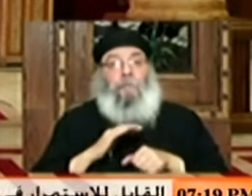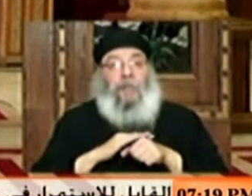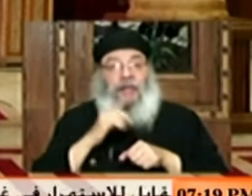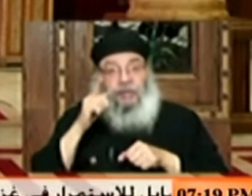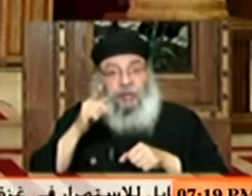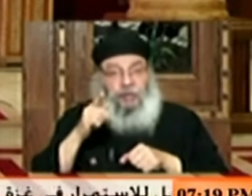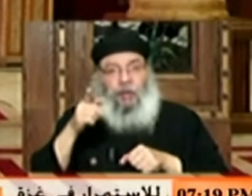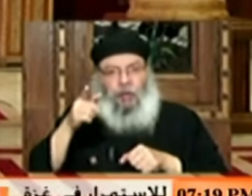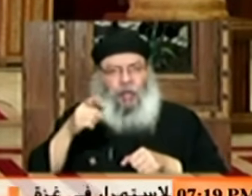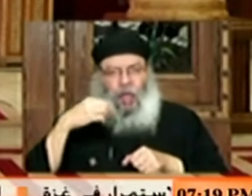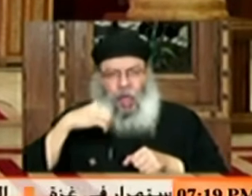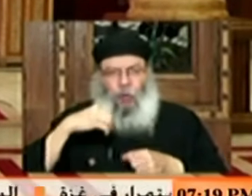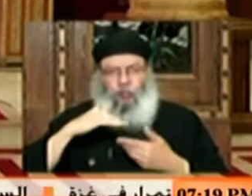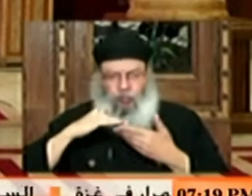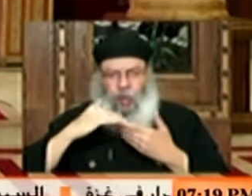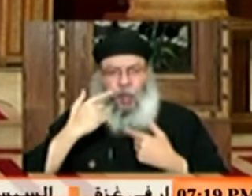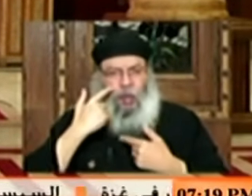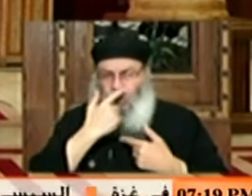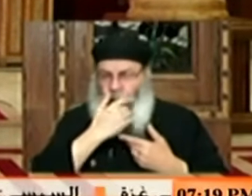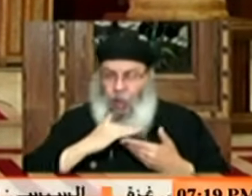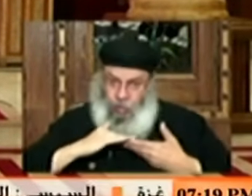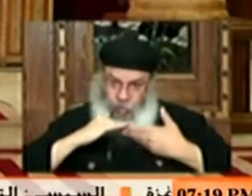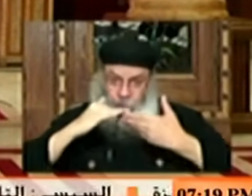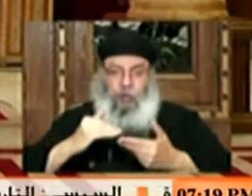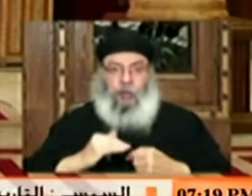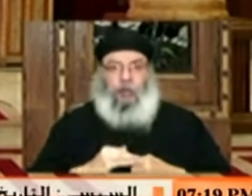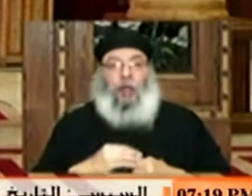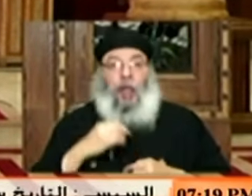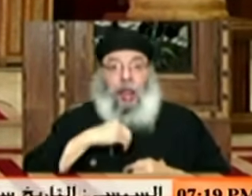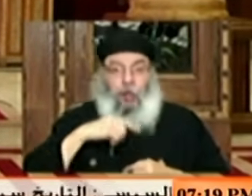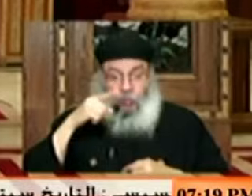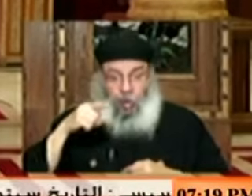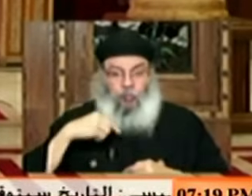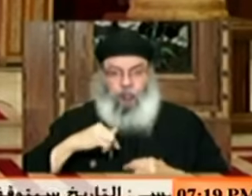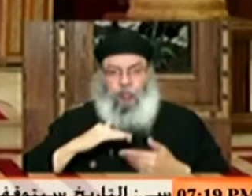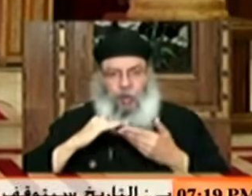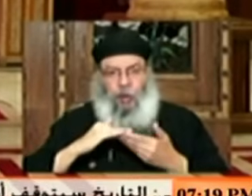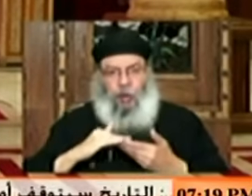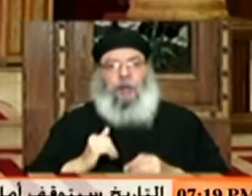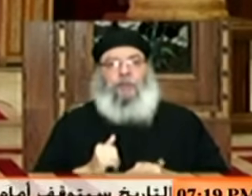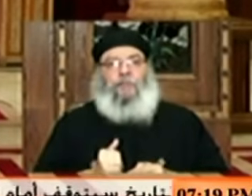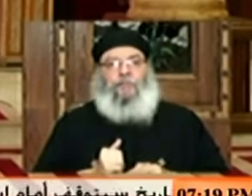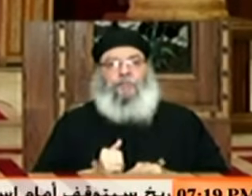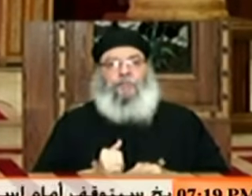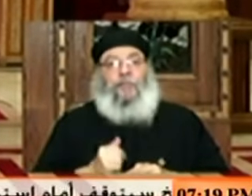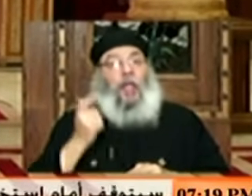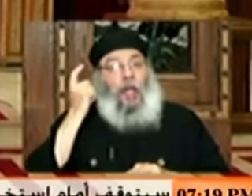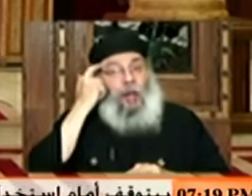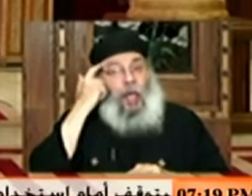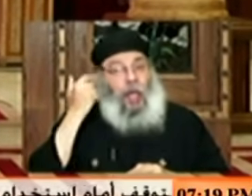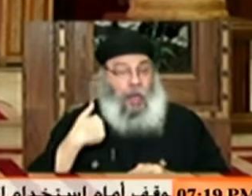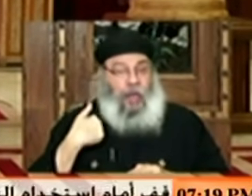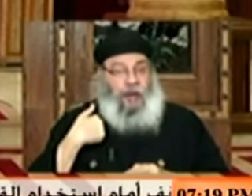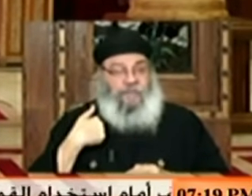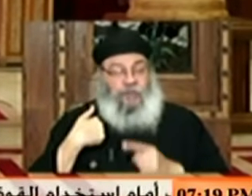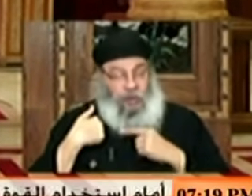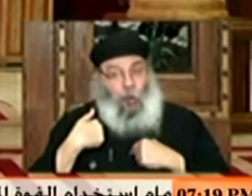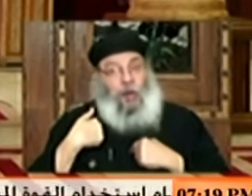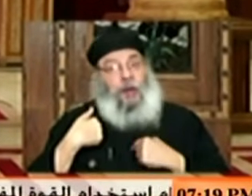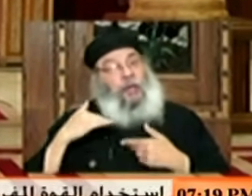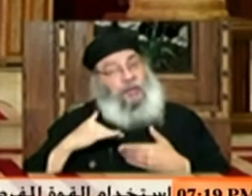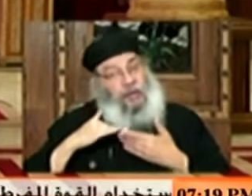باللي انت بتعاني انا عارف احتياجك انا عارف ان الحكايه دي لو